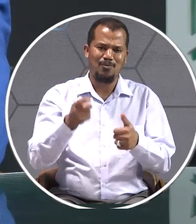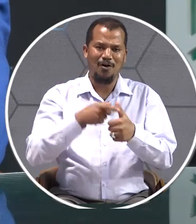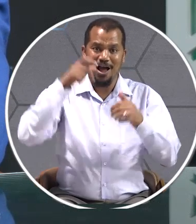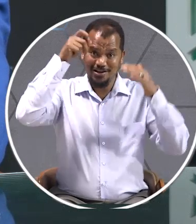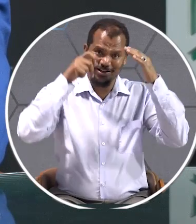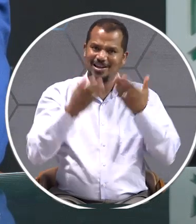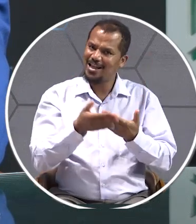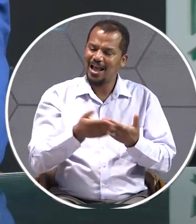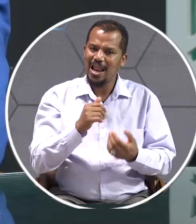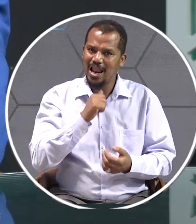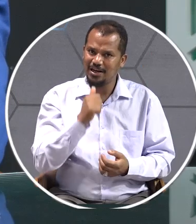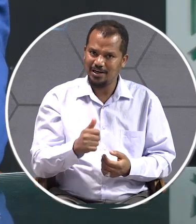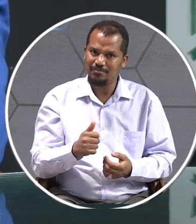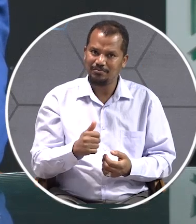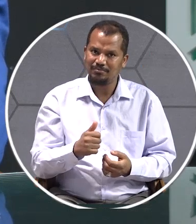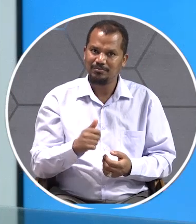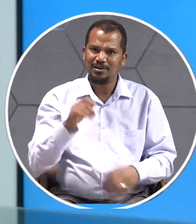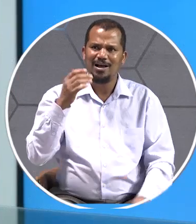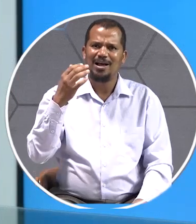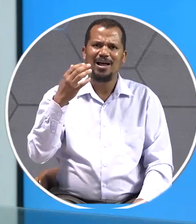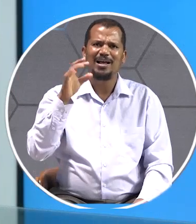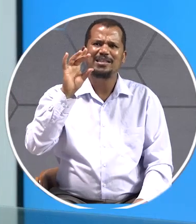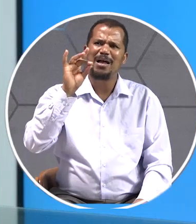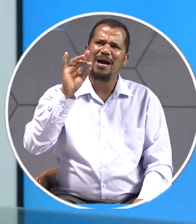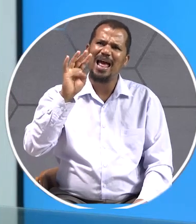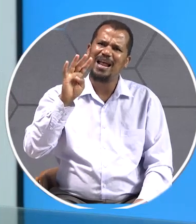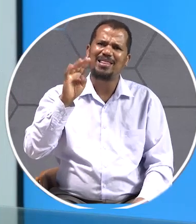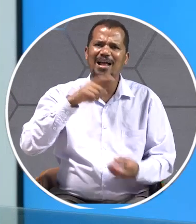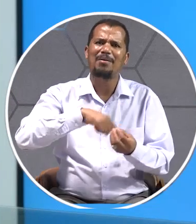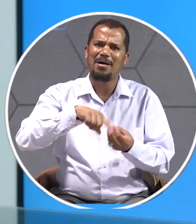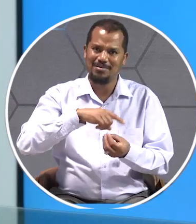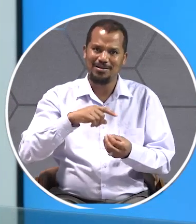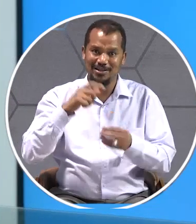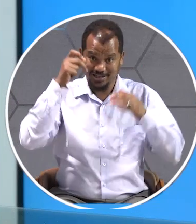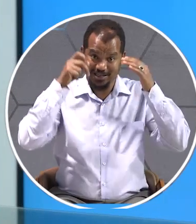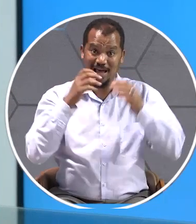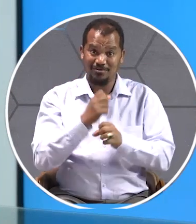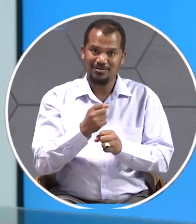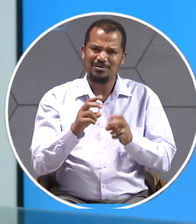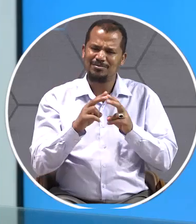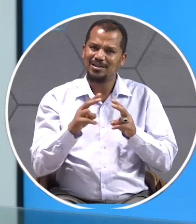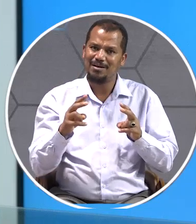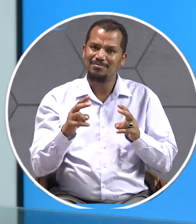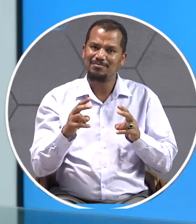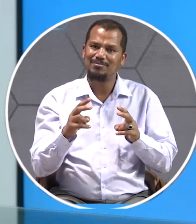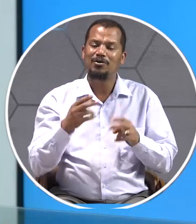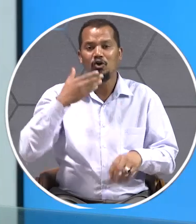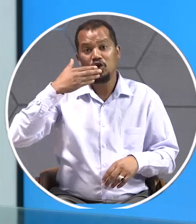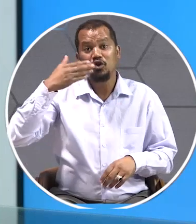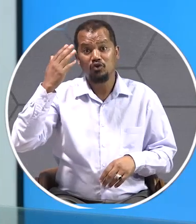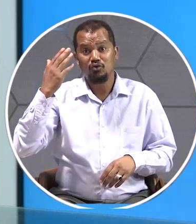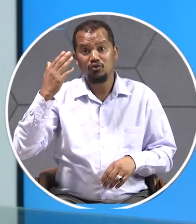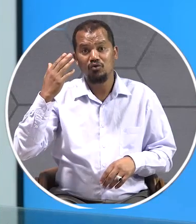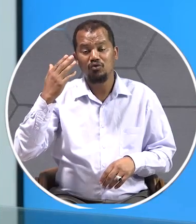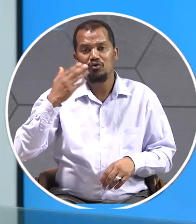አይደለም 80ዎቹ ላይ አይደል 80ዎቹ 84 አዎ በጣም ቻሊንግ በጥሩ